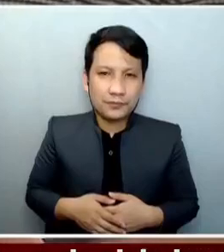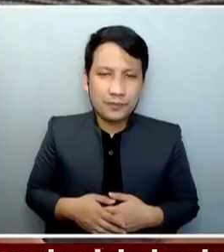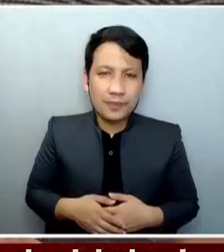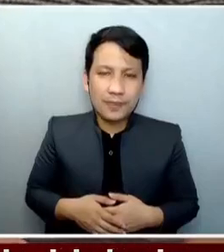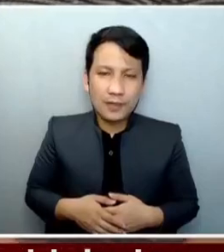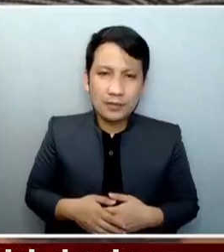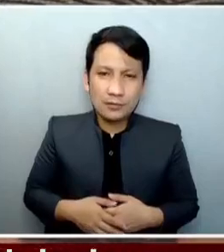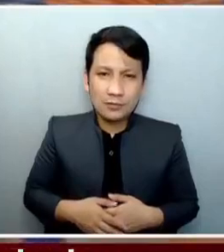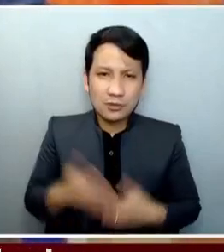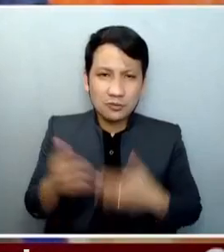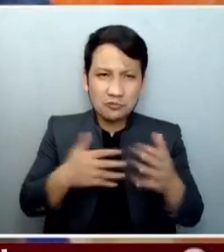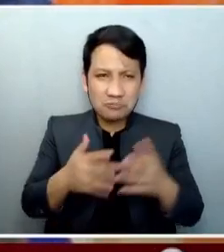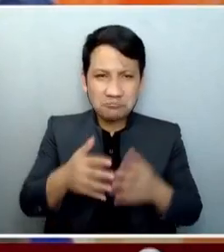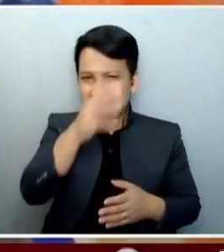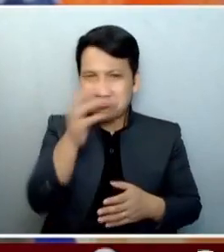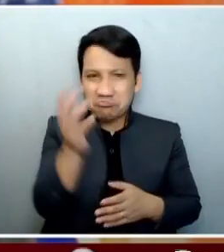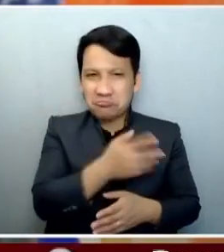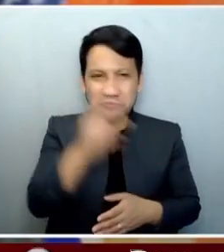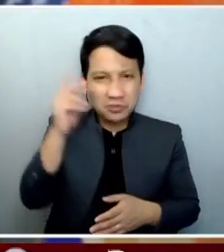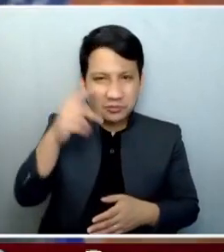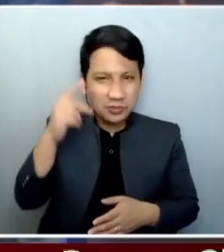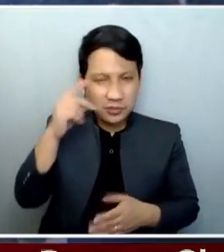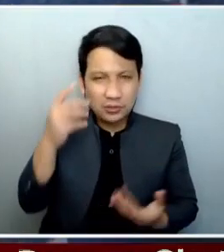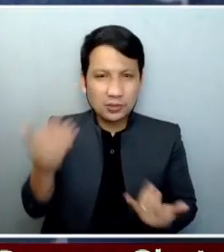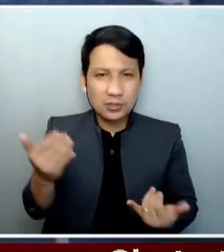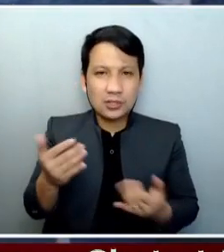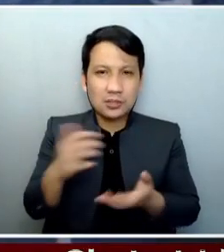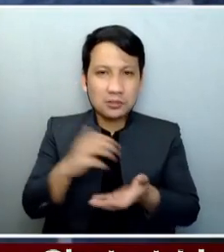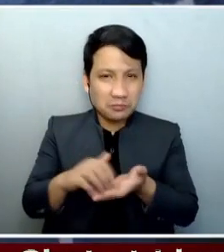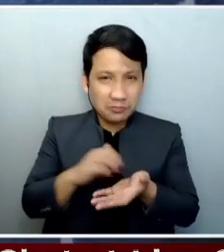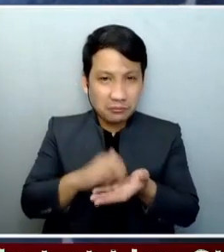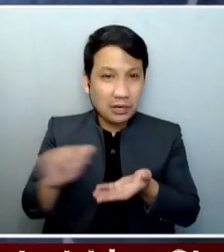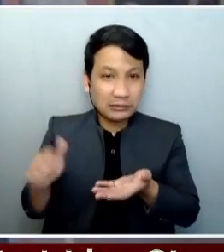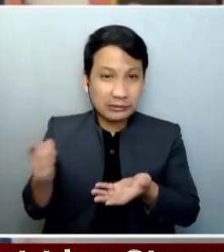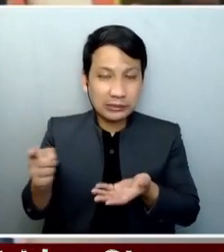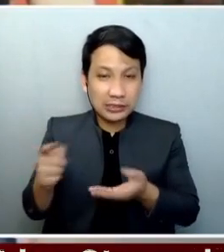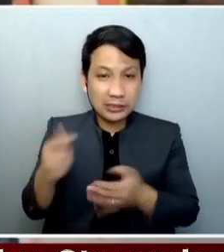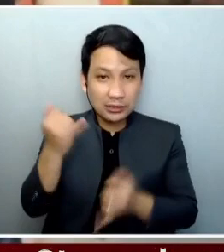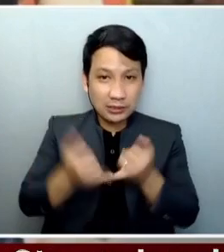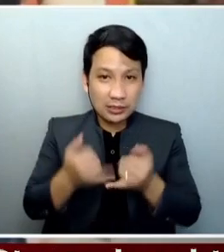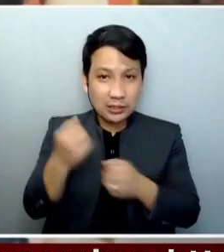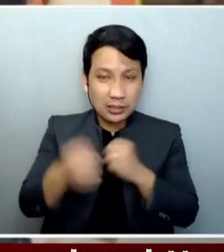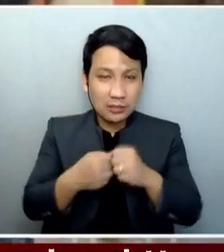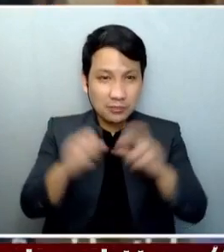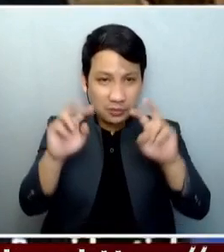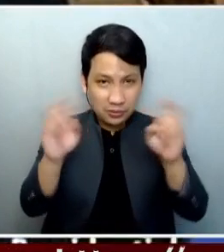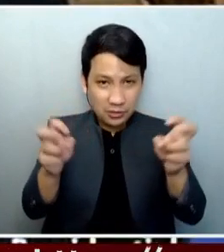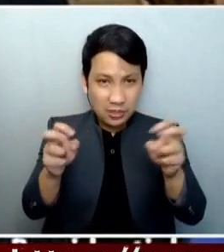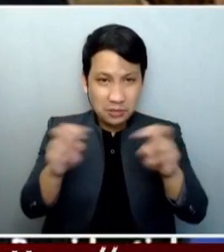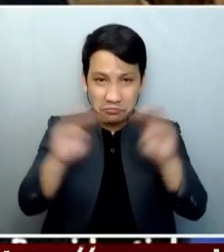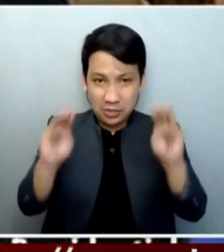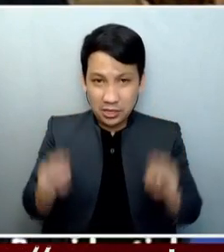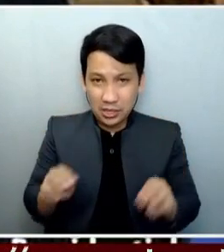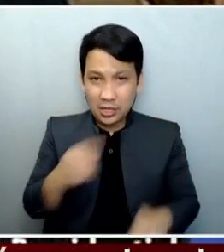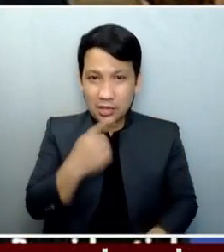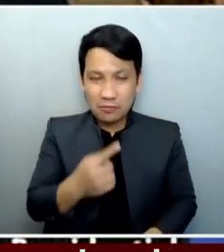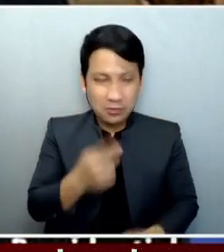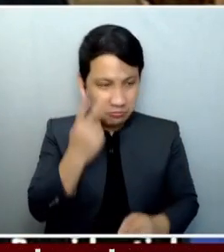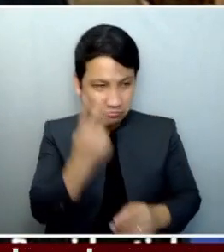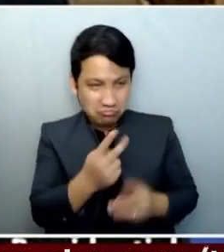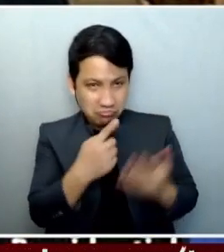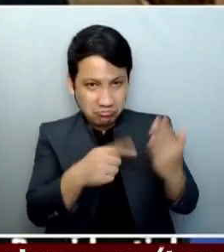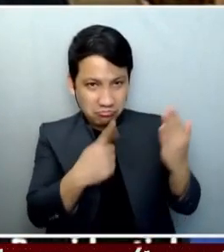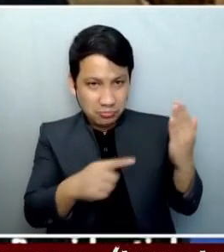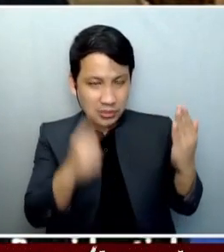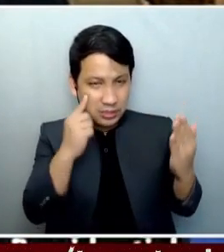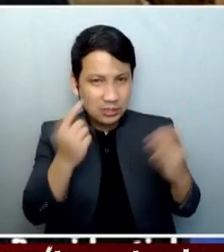ignore muna yung politika. Nag-rehearsal na ang Pangulo ng kanyang huling SONA at ang tema, ayon sa Palasyo, titingnan po niya yung mga